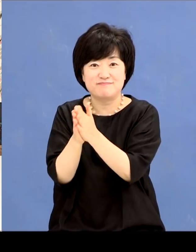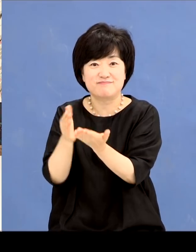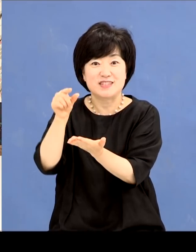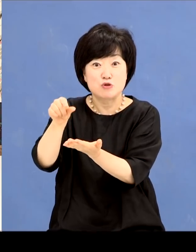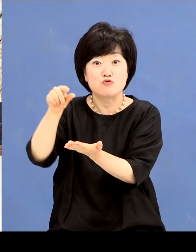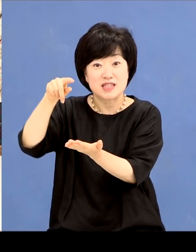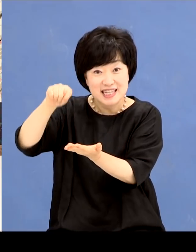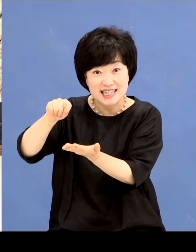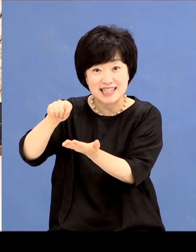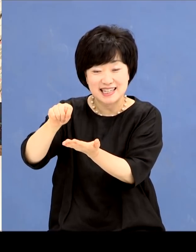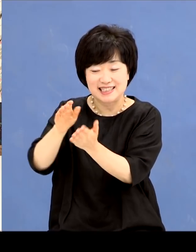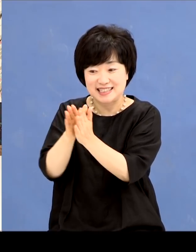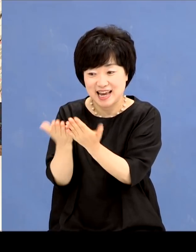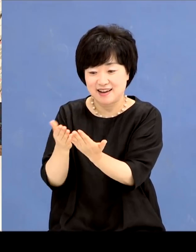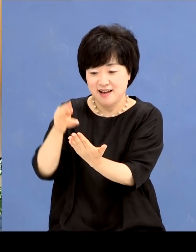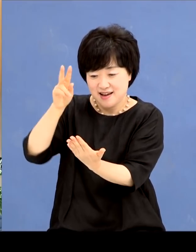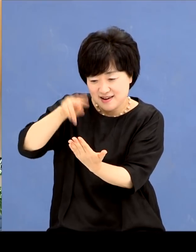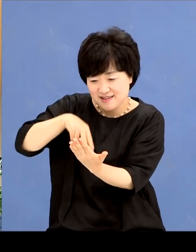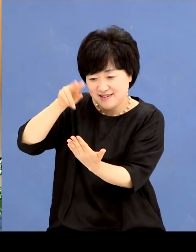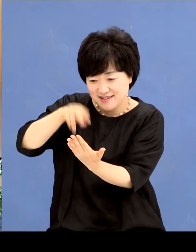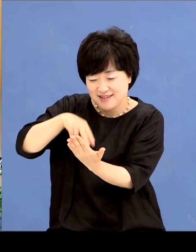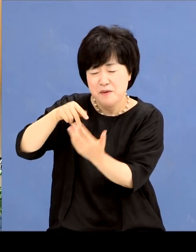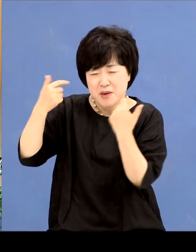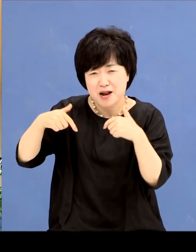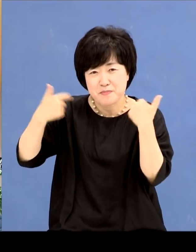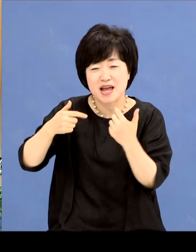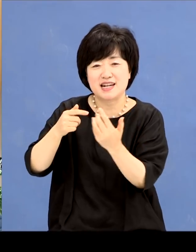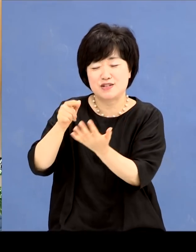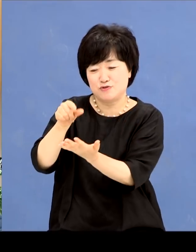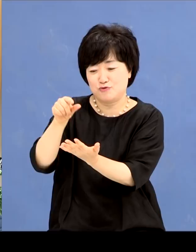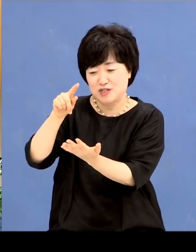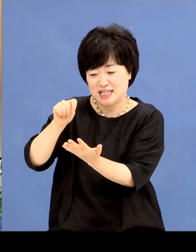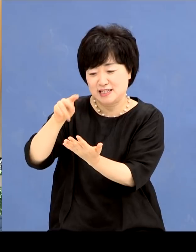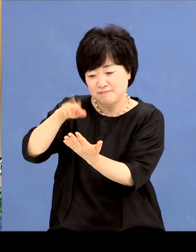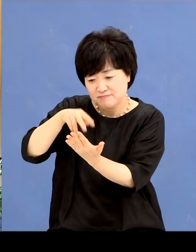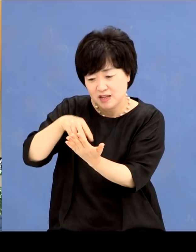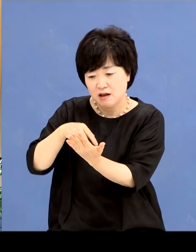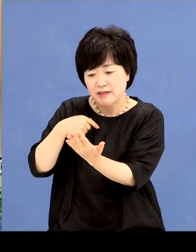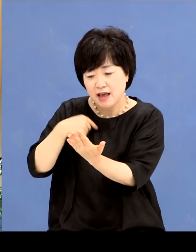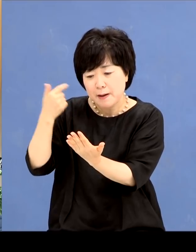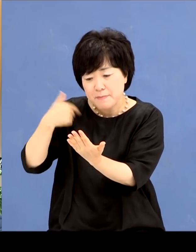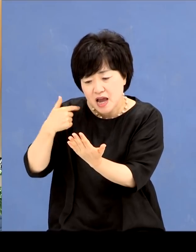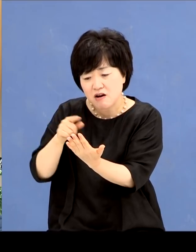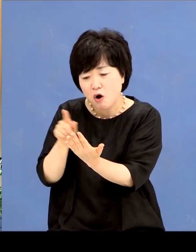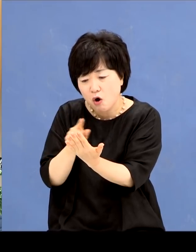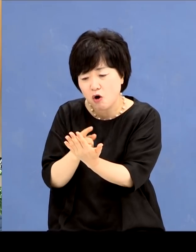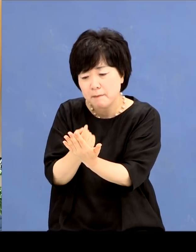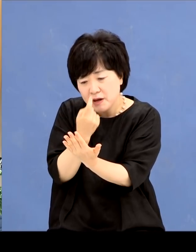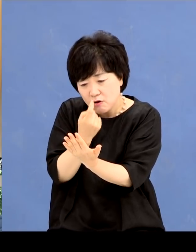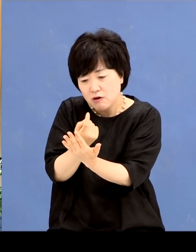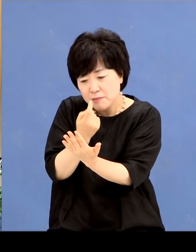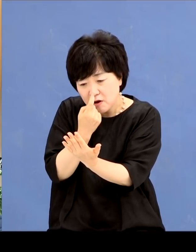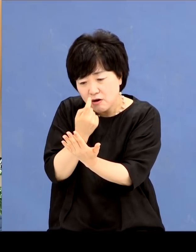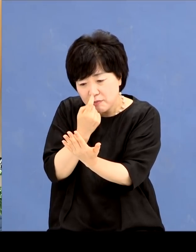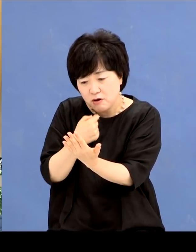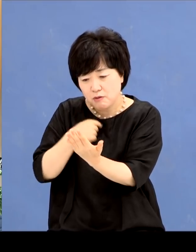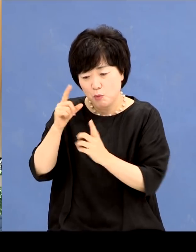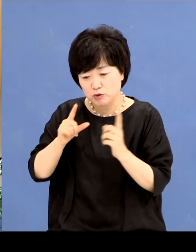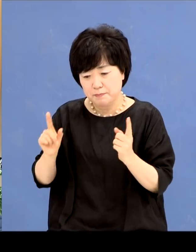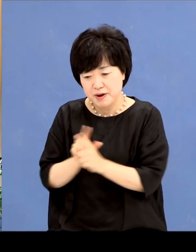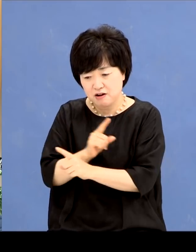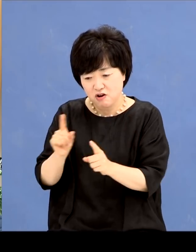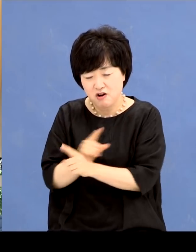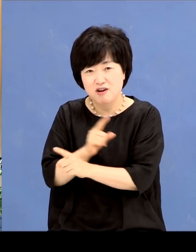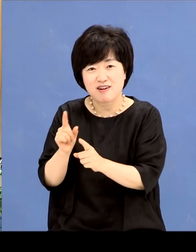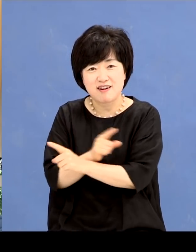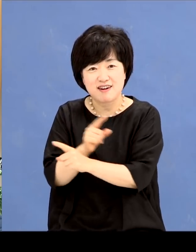그때부터 정말 잘 살고 싶어서 그때부터 이제 큐티를 하면서 매일매일 내가 어떻게 살아야 되는지 어떠한 모습으로 바뀌어